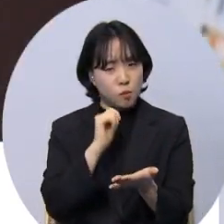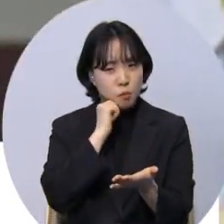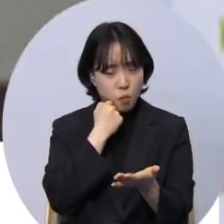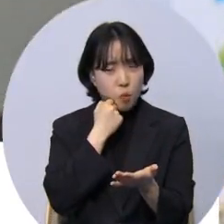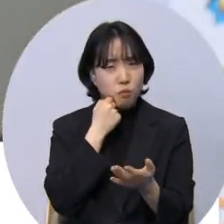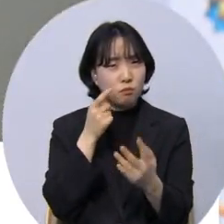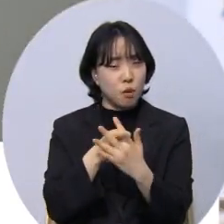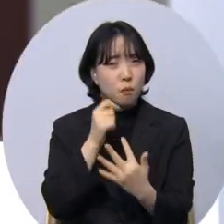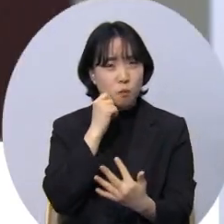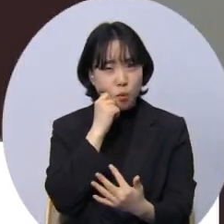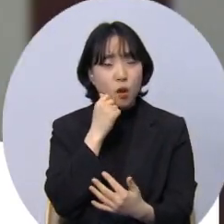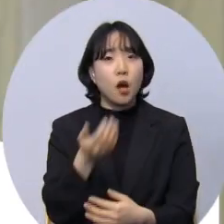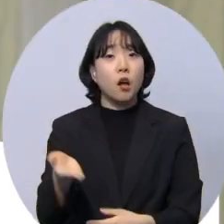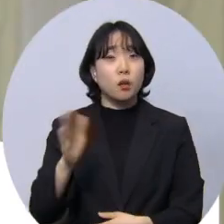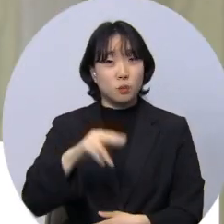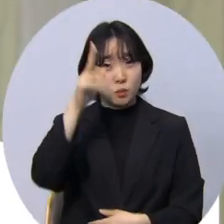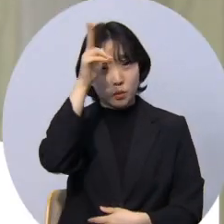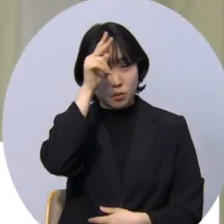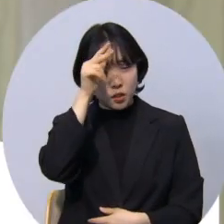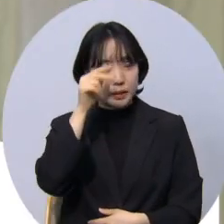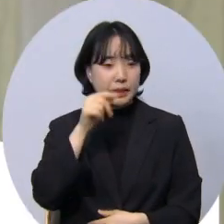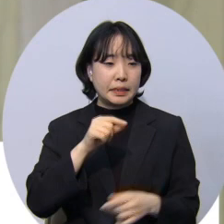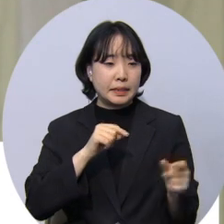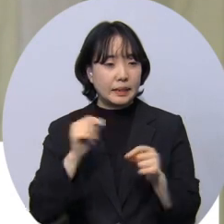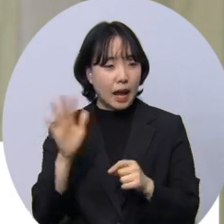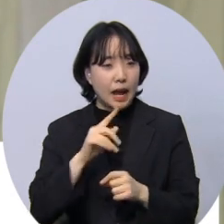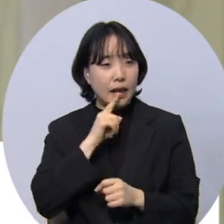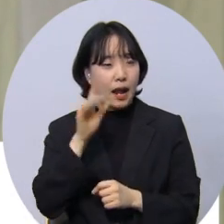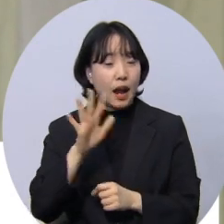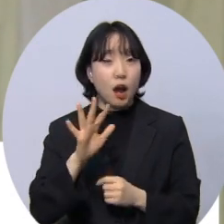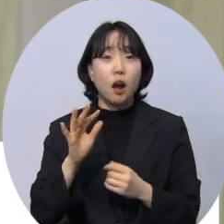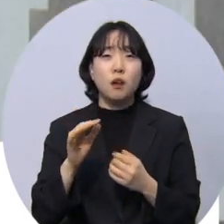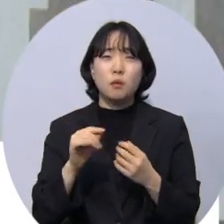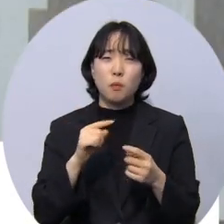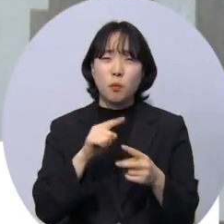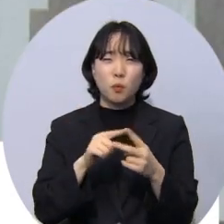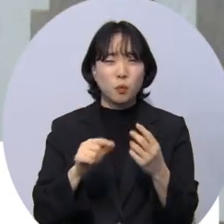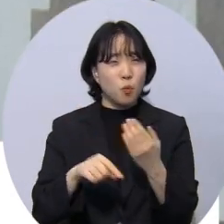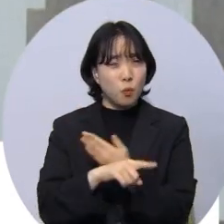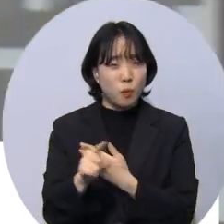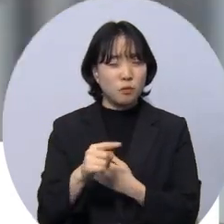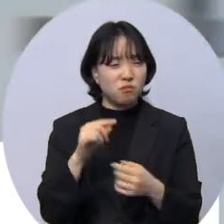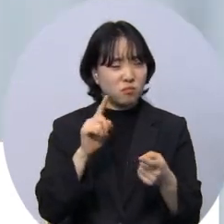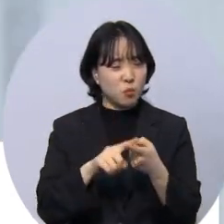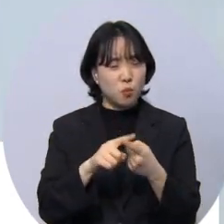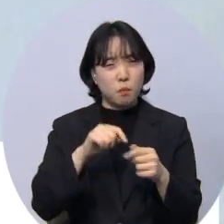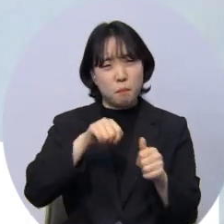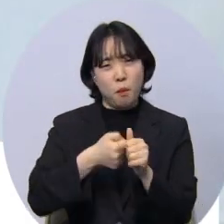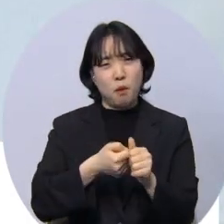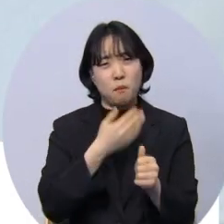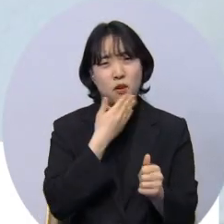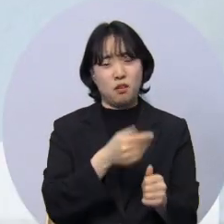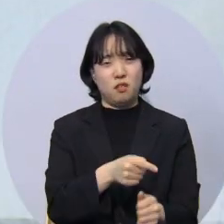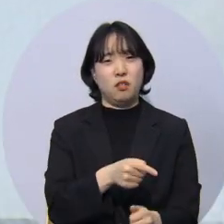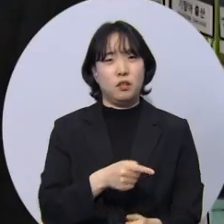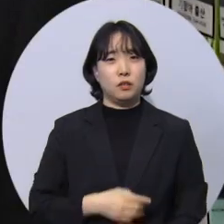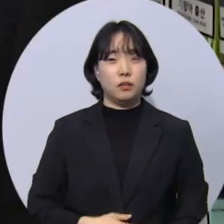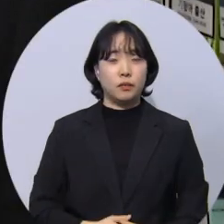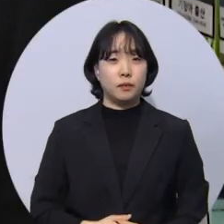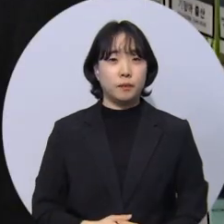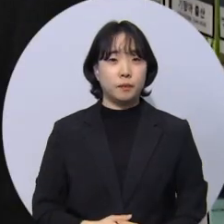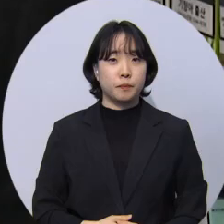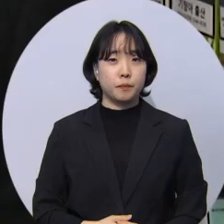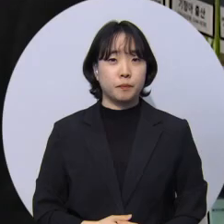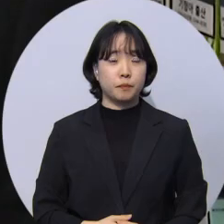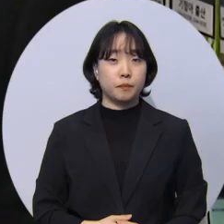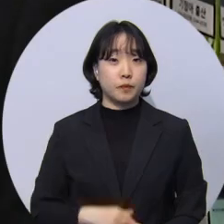경우라도 수사 기관의 불송치 불기소나 법원의 선고 유예가 있어야만 행정 처분을 피할 수 있었습니다